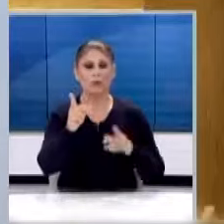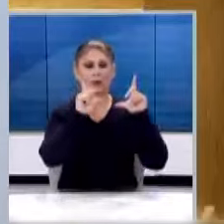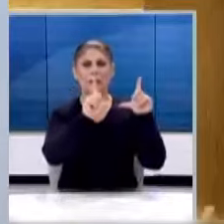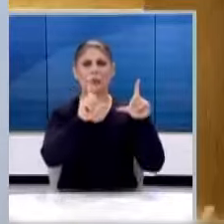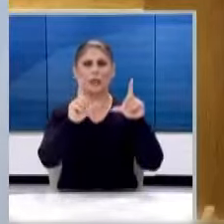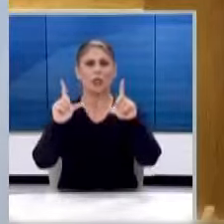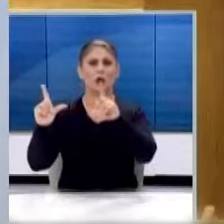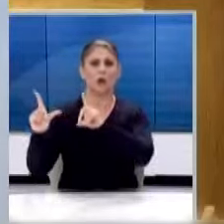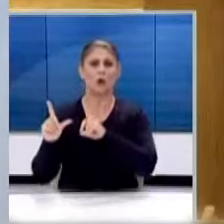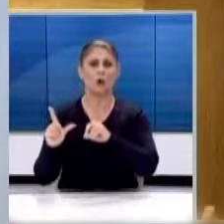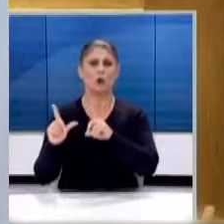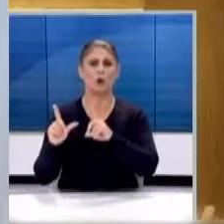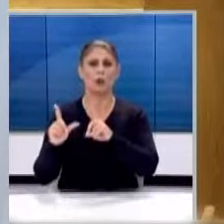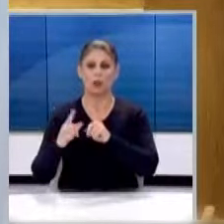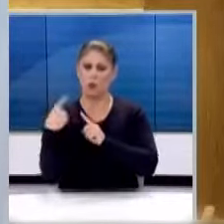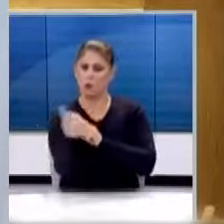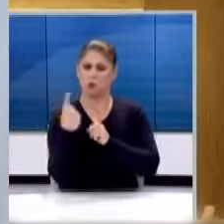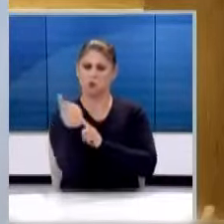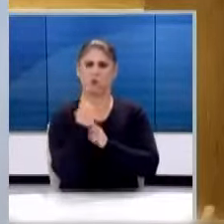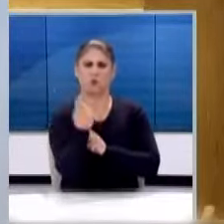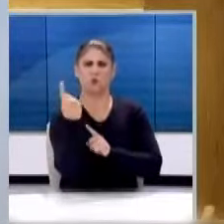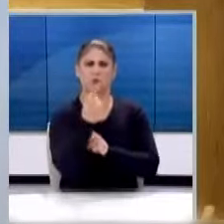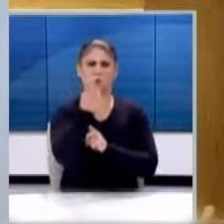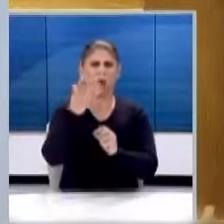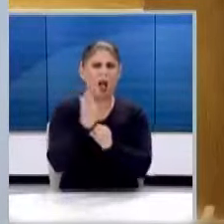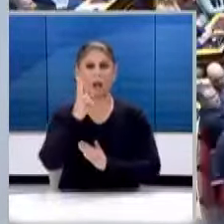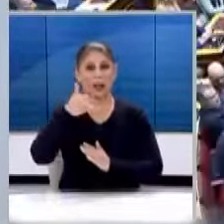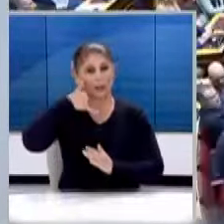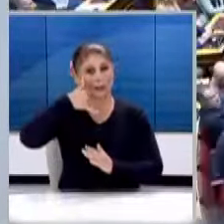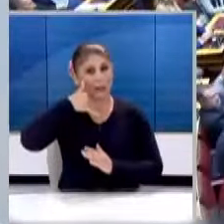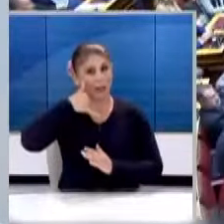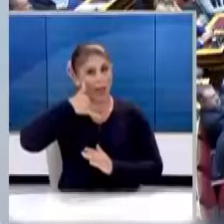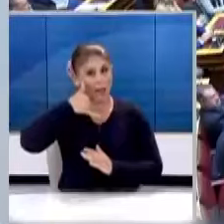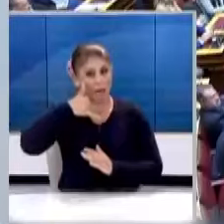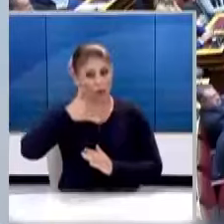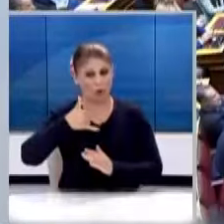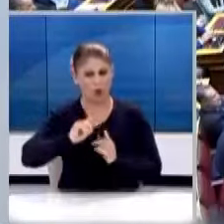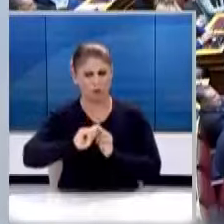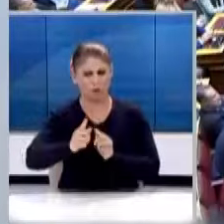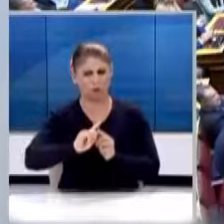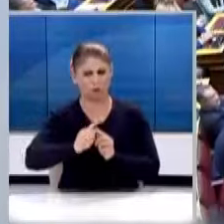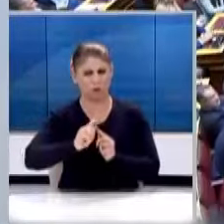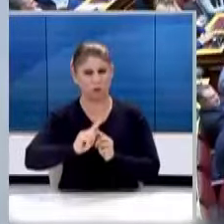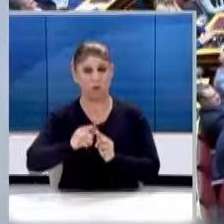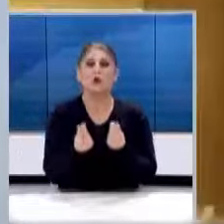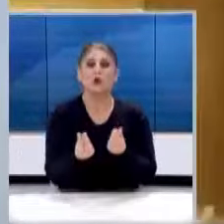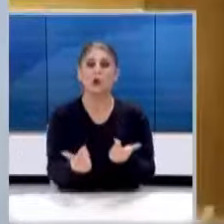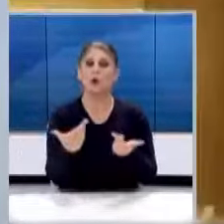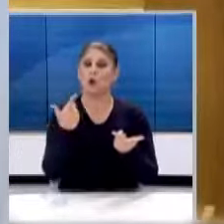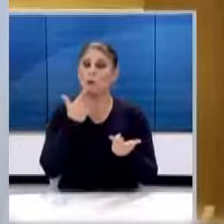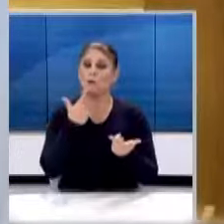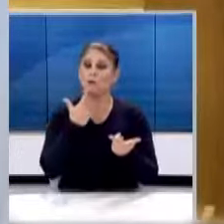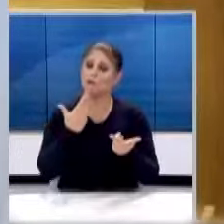του επαναπροσδιορισμού των πολιτικών ισορροπιών. Διότι μέχρι τώρα είχαμε την πολυδιάσπαση στον χώρο της αριστεράς,